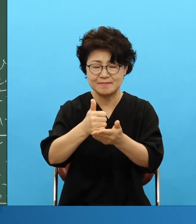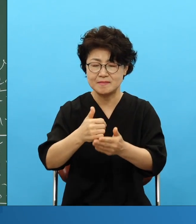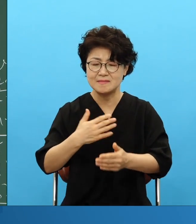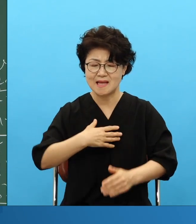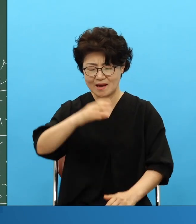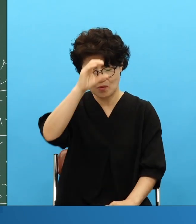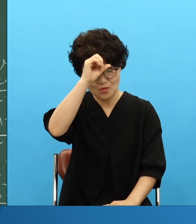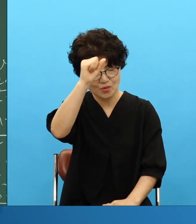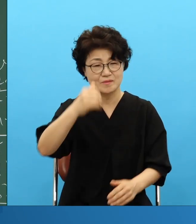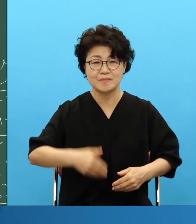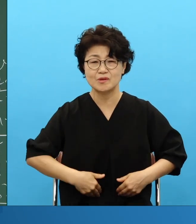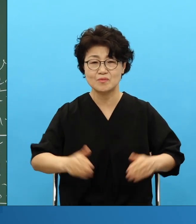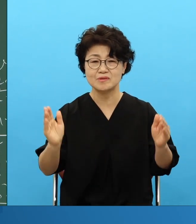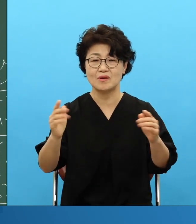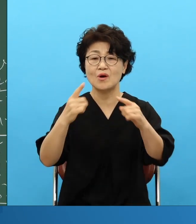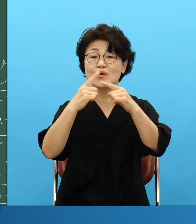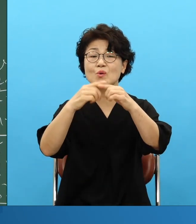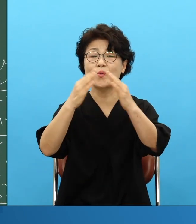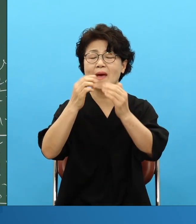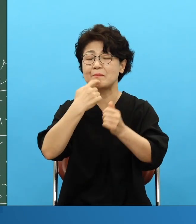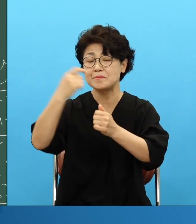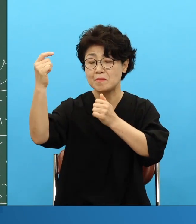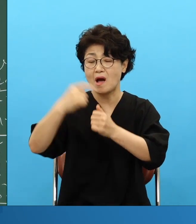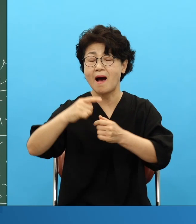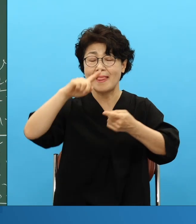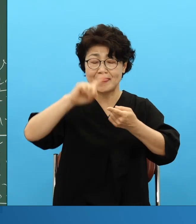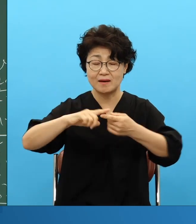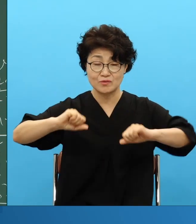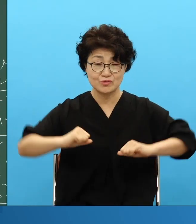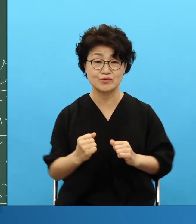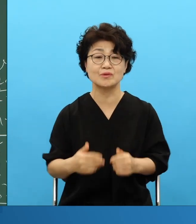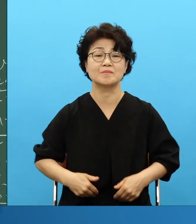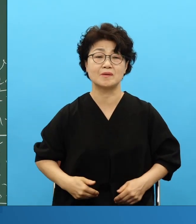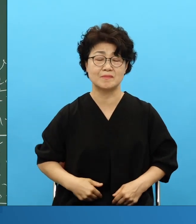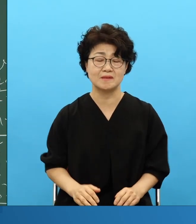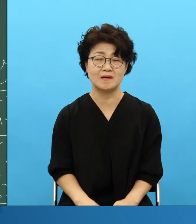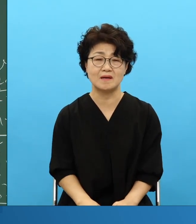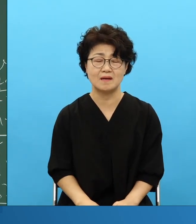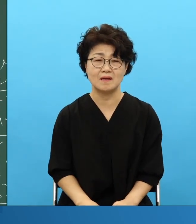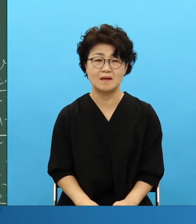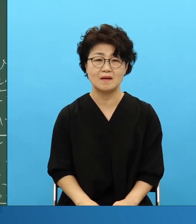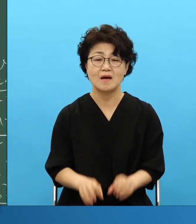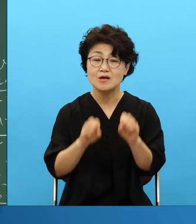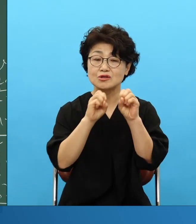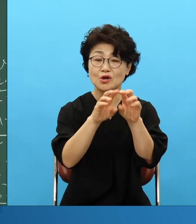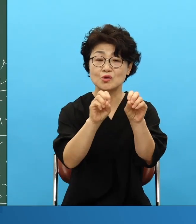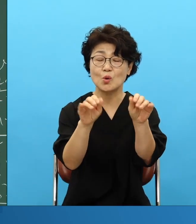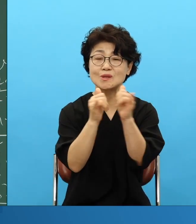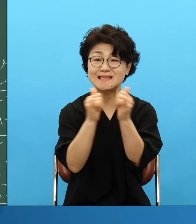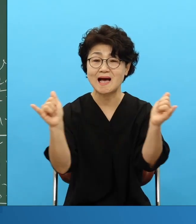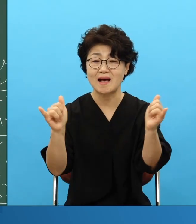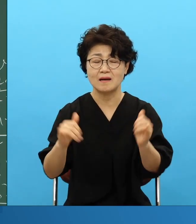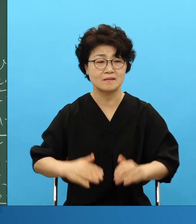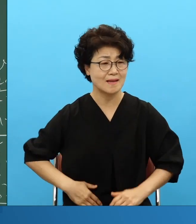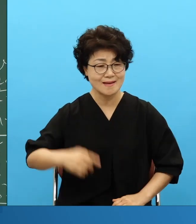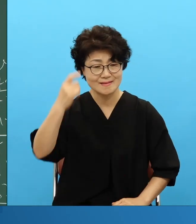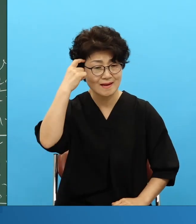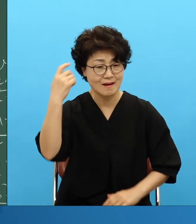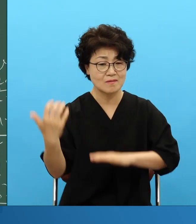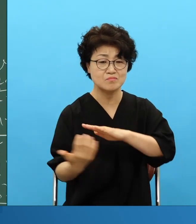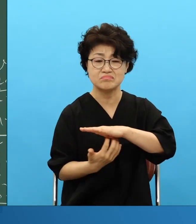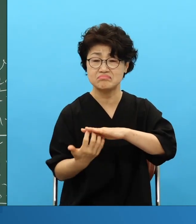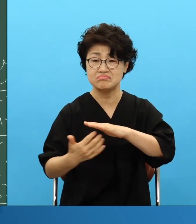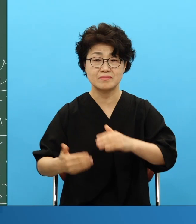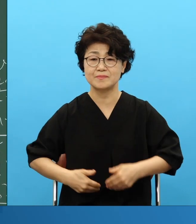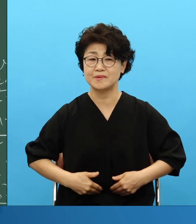you. 필요합니까? 없어. There's no insistence of your own. Do what the 아니 church asks 교육자가 you. 말이죠. 전도자가 내 생각이 왜 필요합니까? 교회라면 예. The